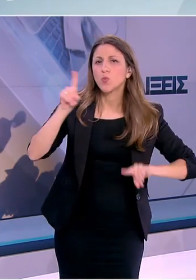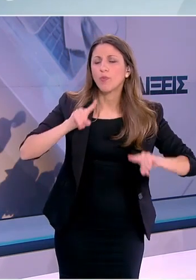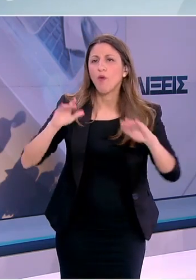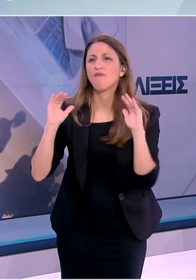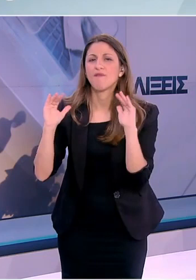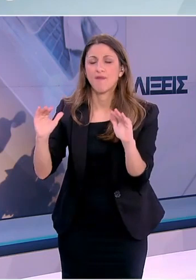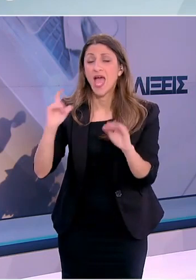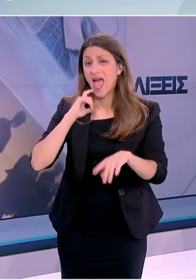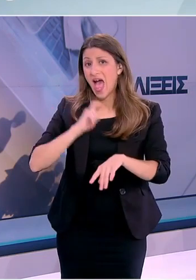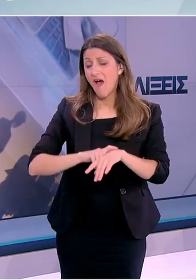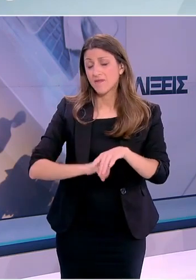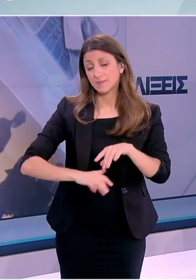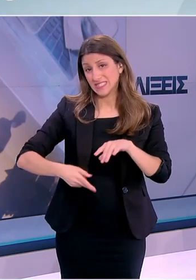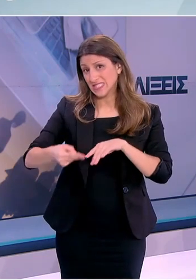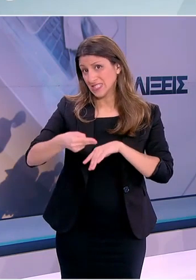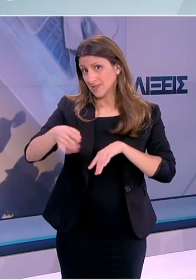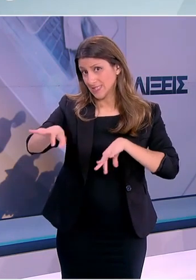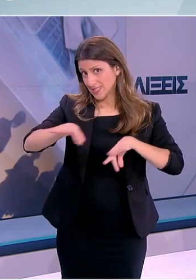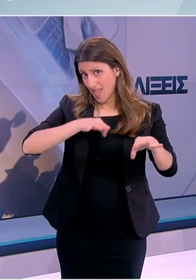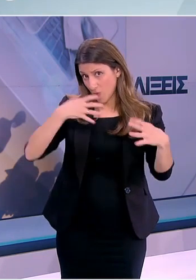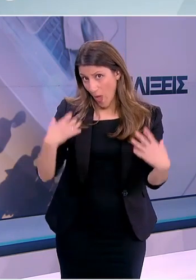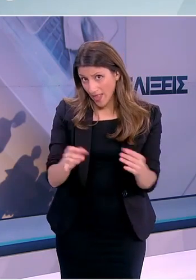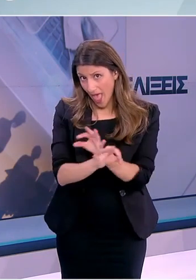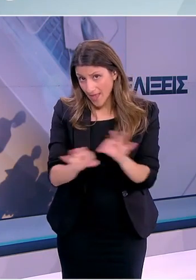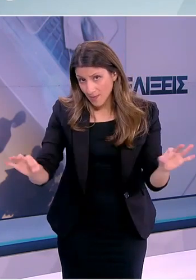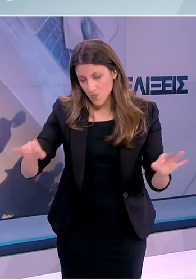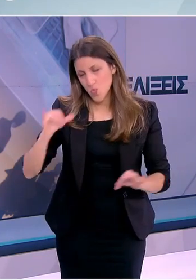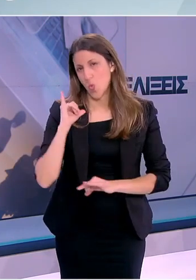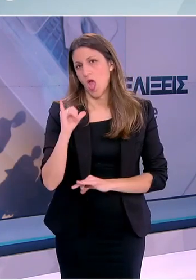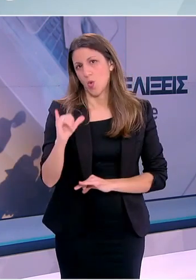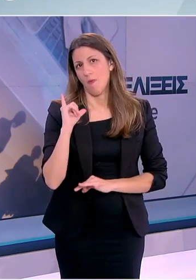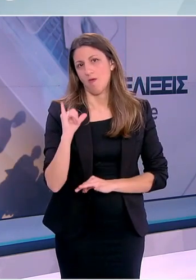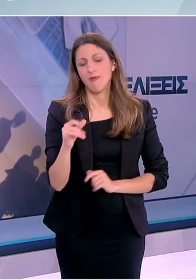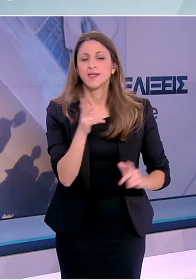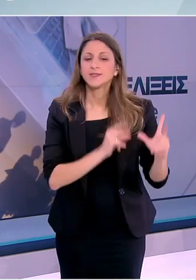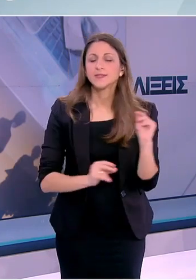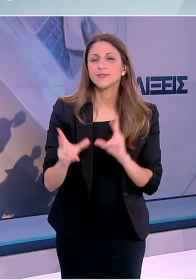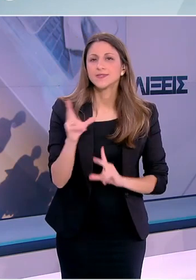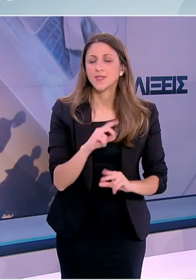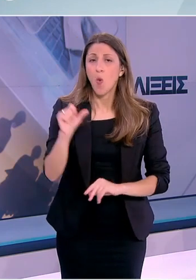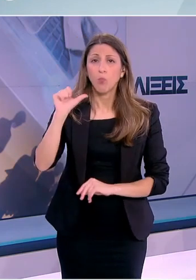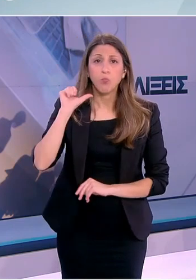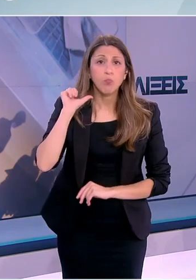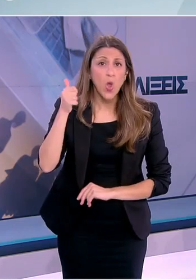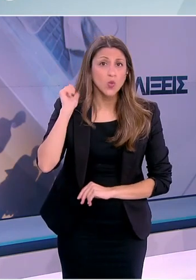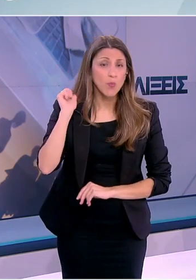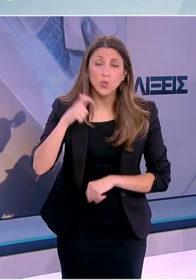οποίος φυσικά θα ανακοινωθεί όταν έρθει η ώρα του, έτσι. Αυτή την ώρα νομίζω η επαγρύπνηση είναι το κύριο μέλημα.